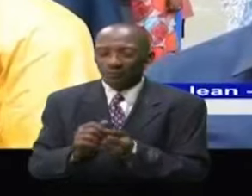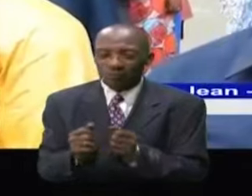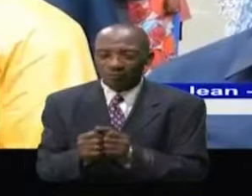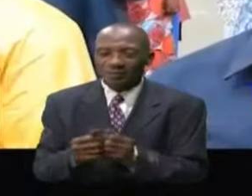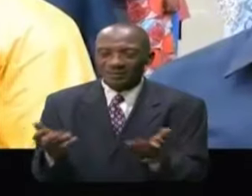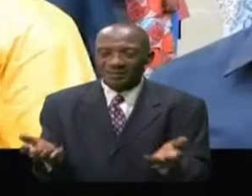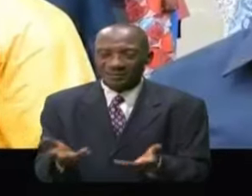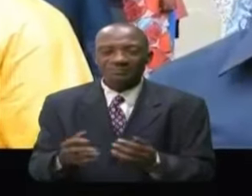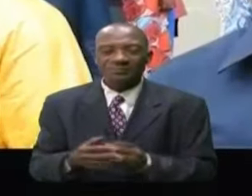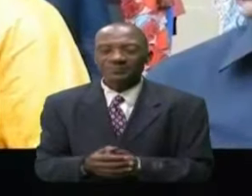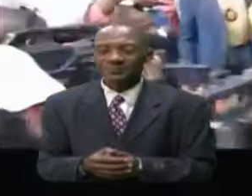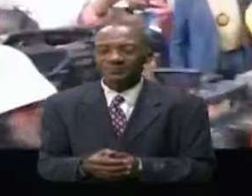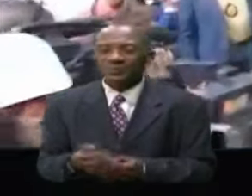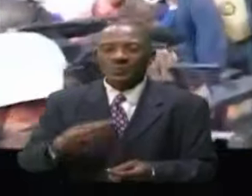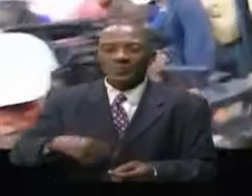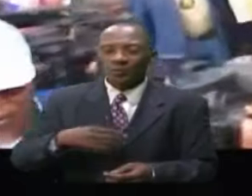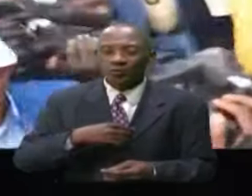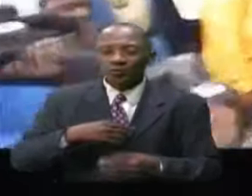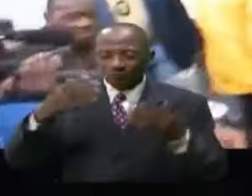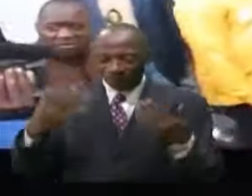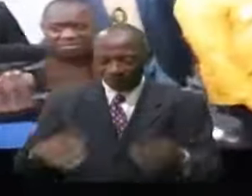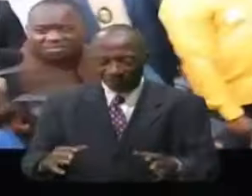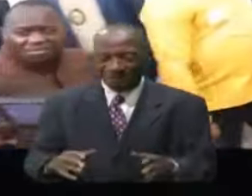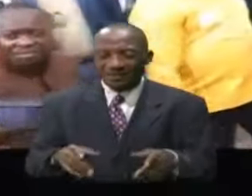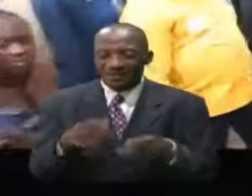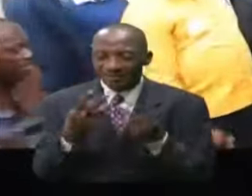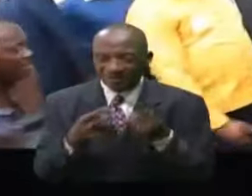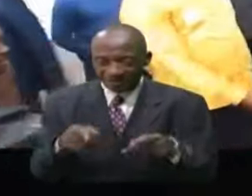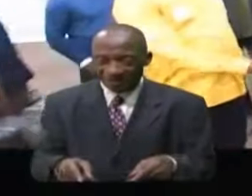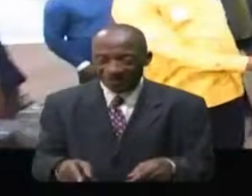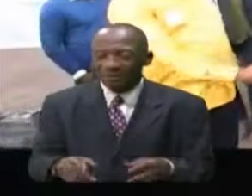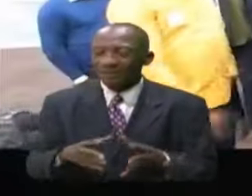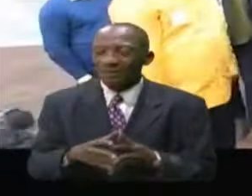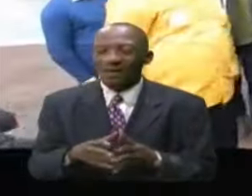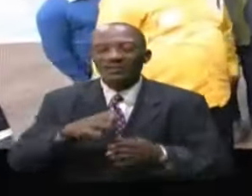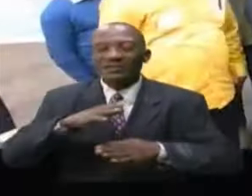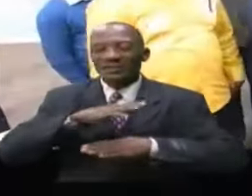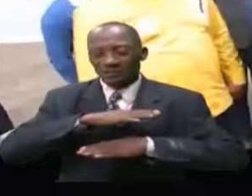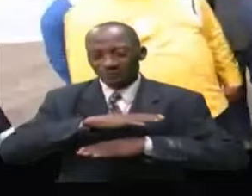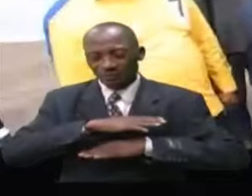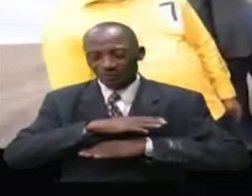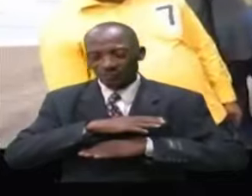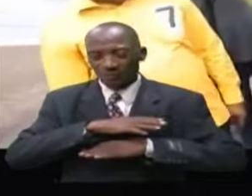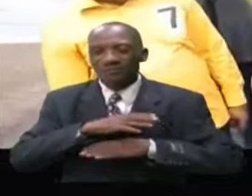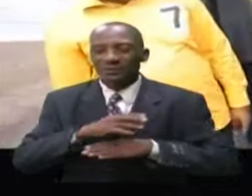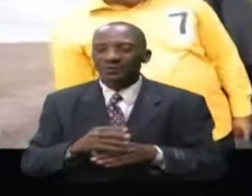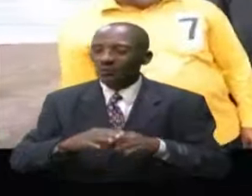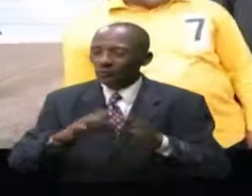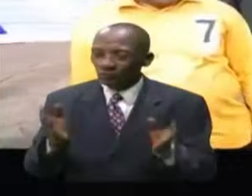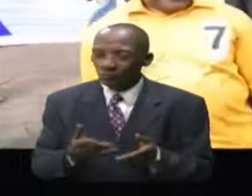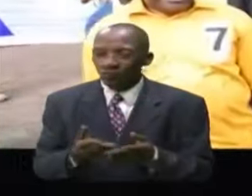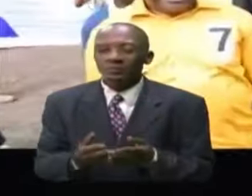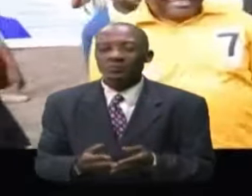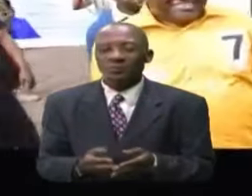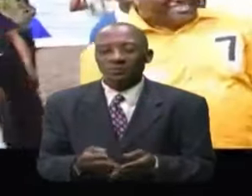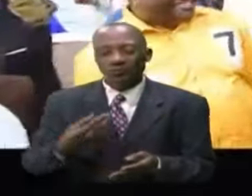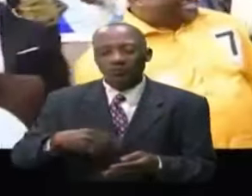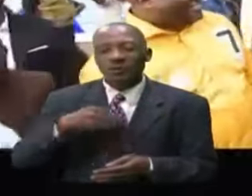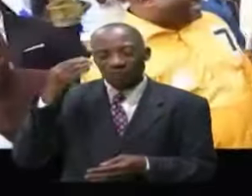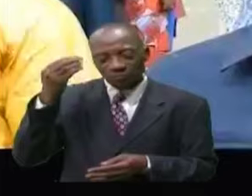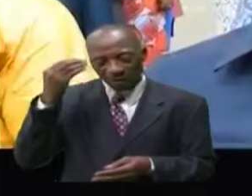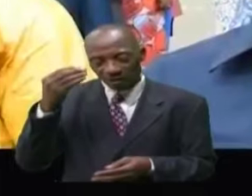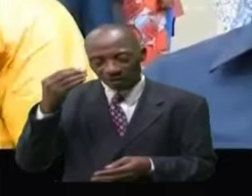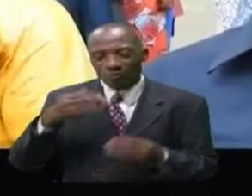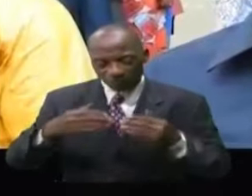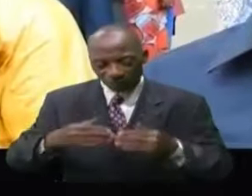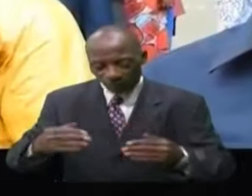cette mission avec une note de satisfaction par rapport, en tout cas d'abord à l'accueil qui nous a été donné et tout l'espoir que nous avons vu dans les efforts qui